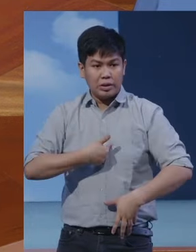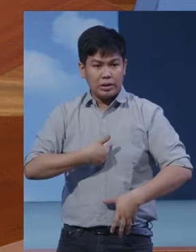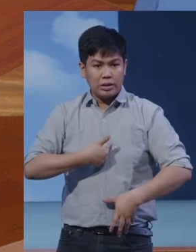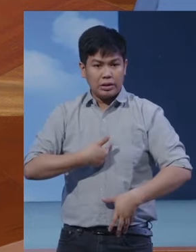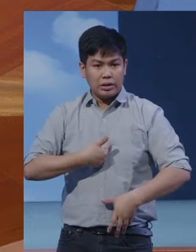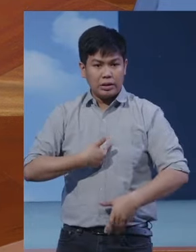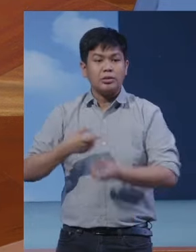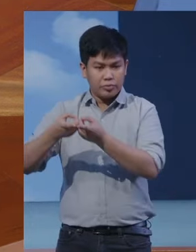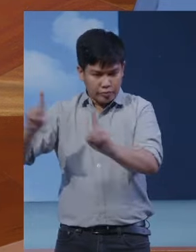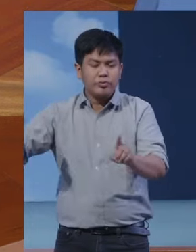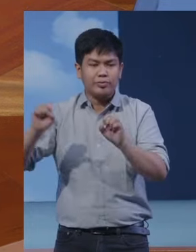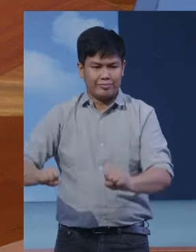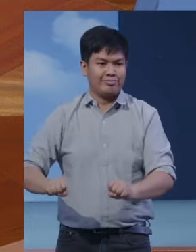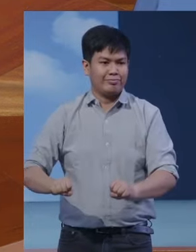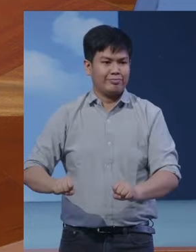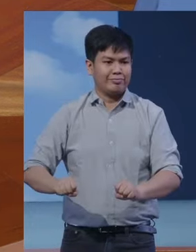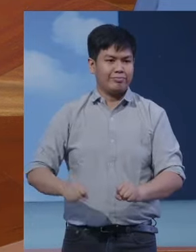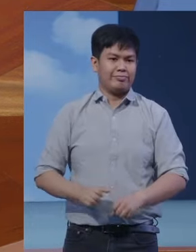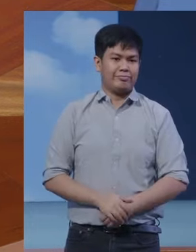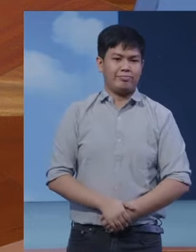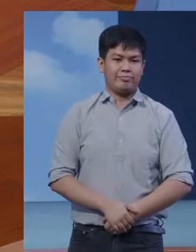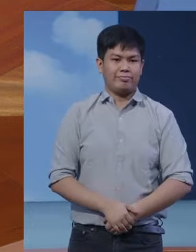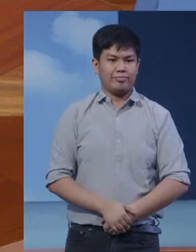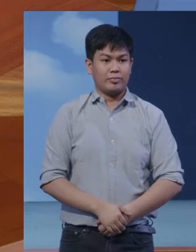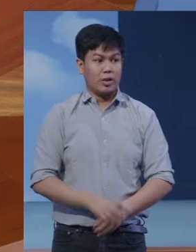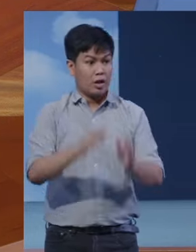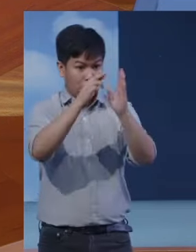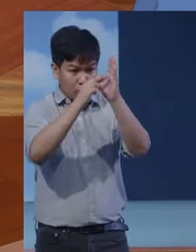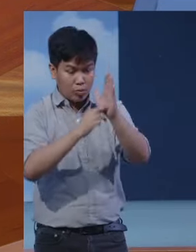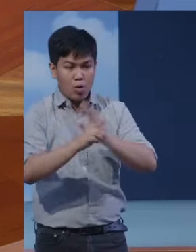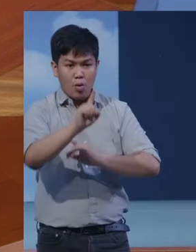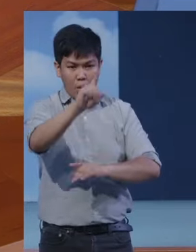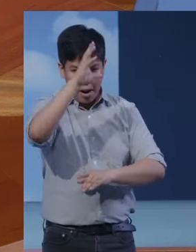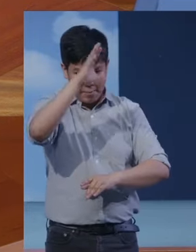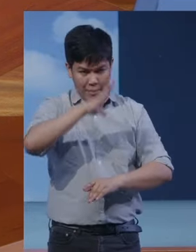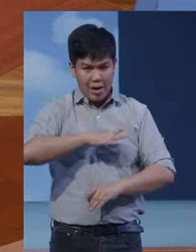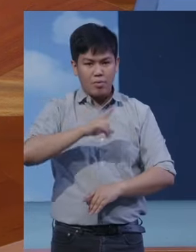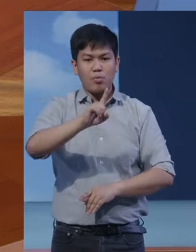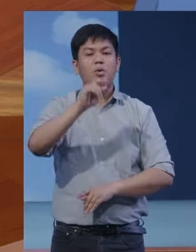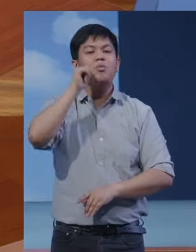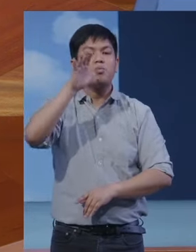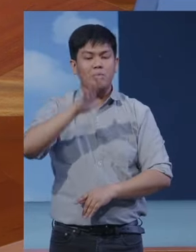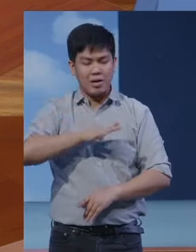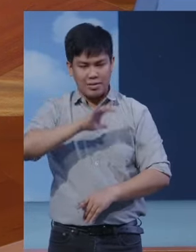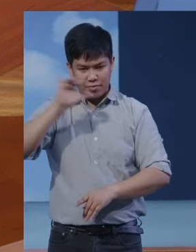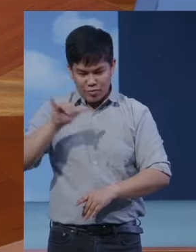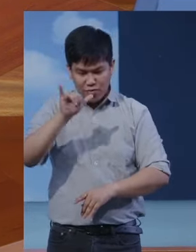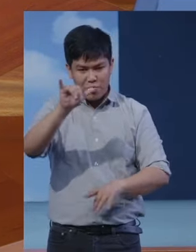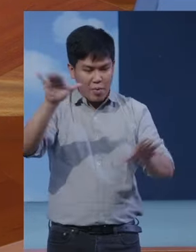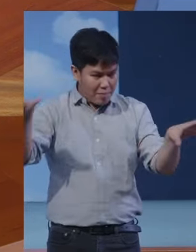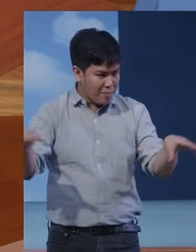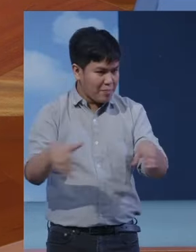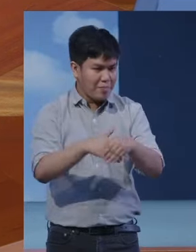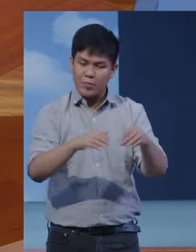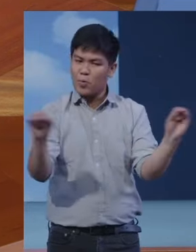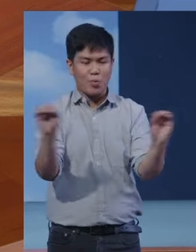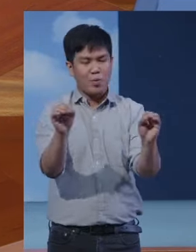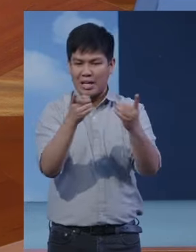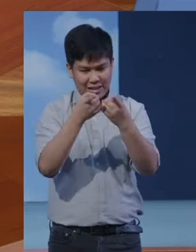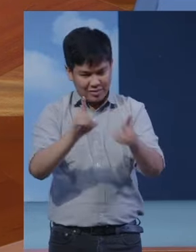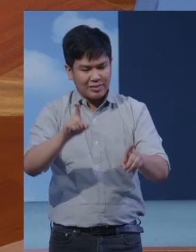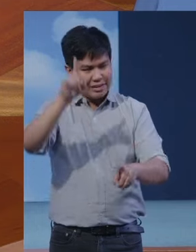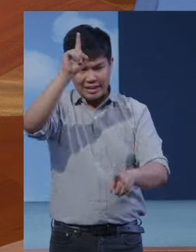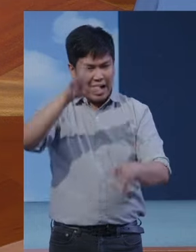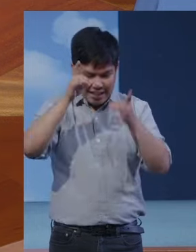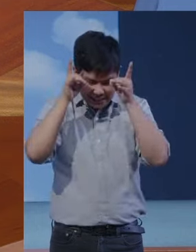rule one one man married forever no divorce God hates